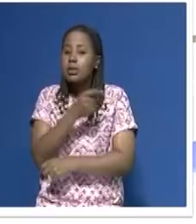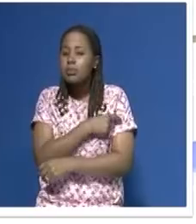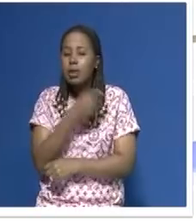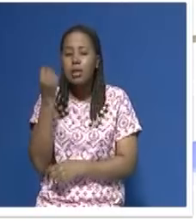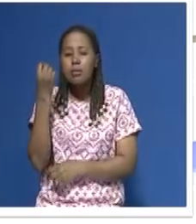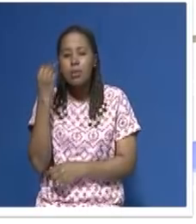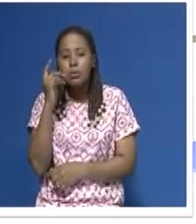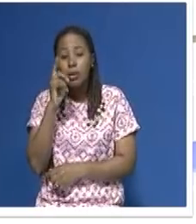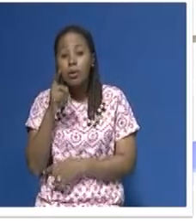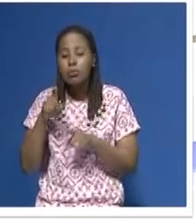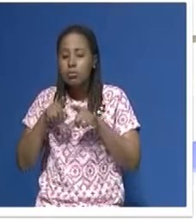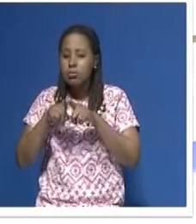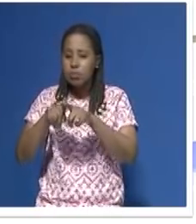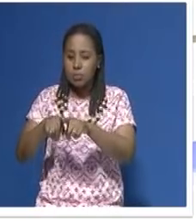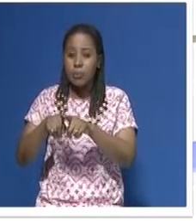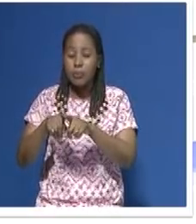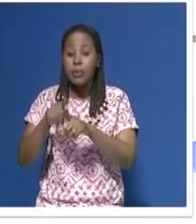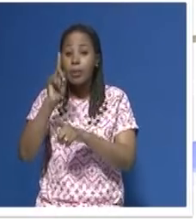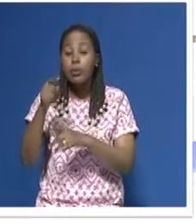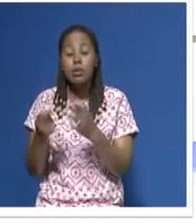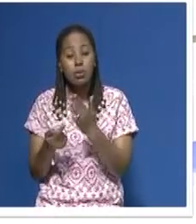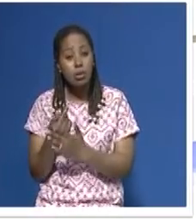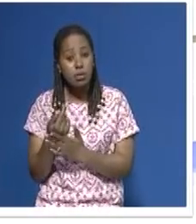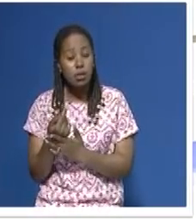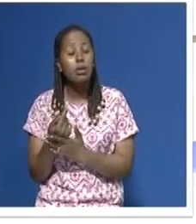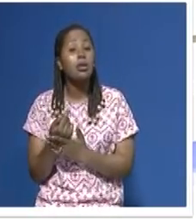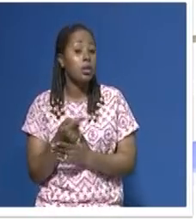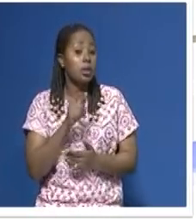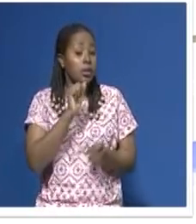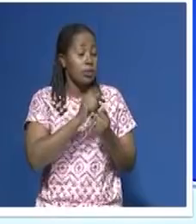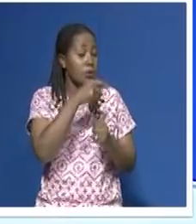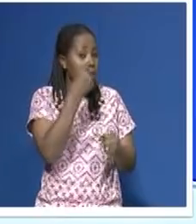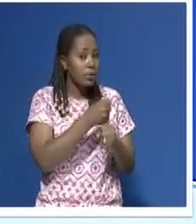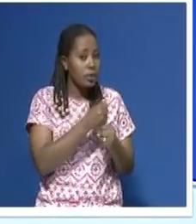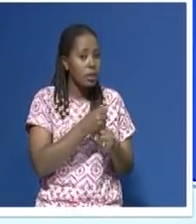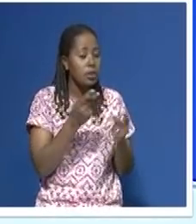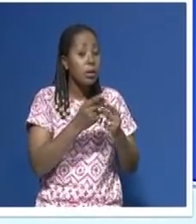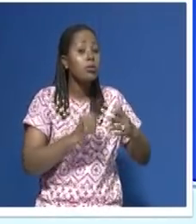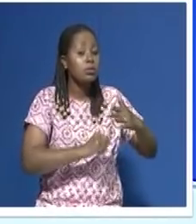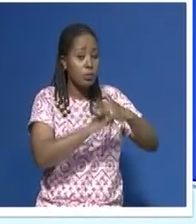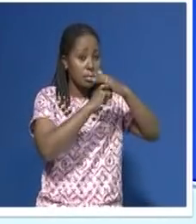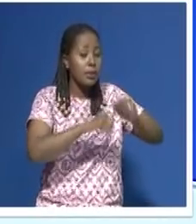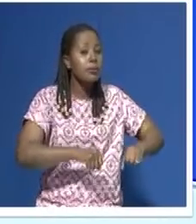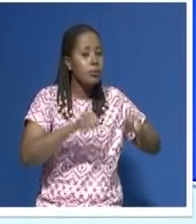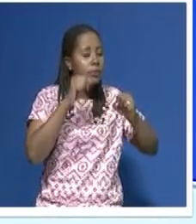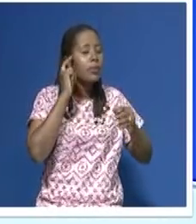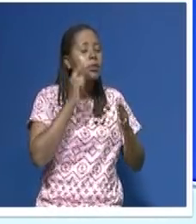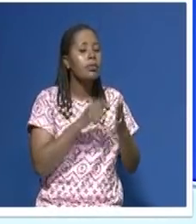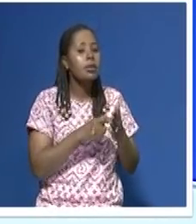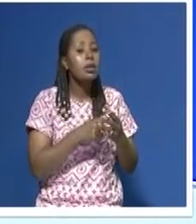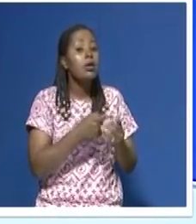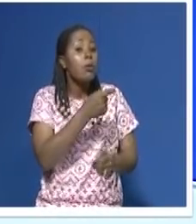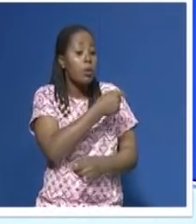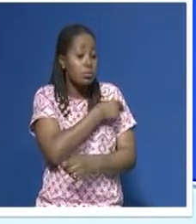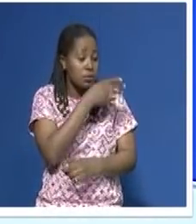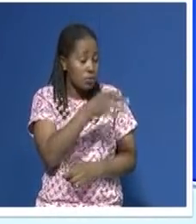magonjwa yanayoambatana na yanayojitokeza. Kinachofanyika tunasema ni supportive management, kwa maana ya kwamba